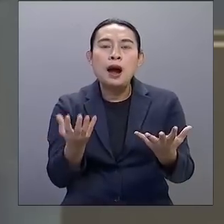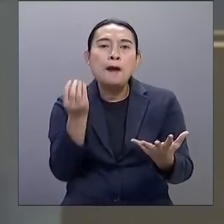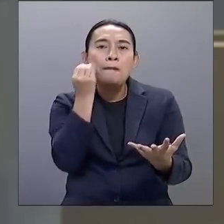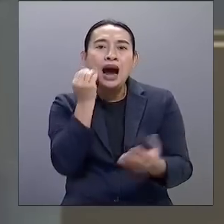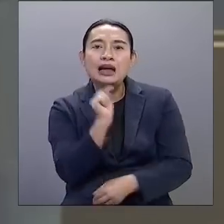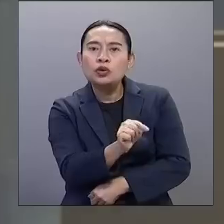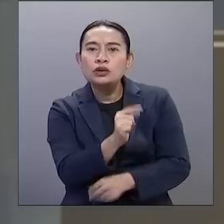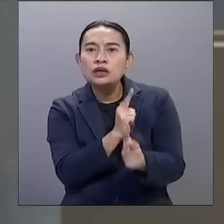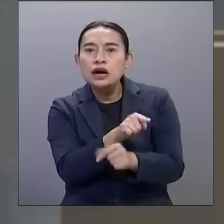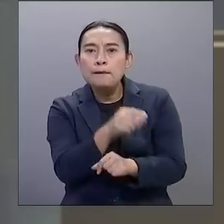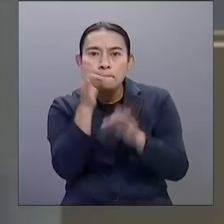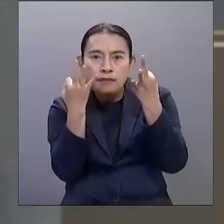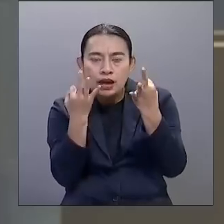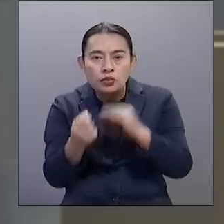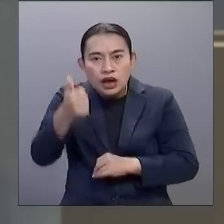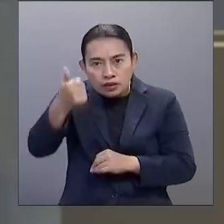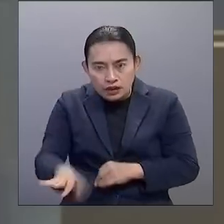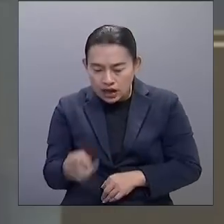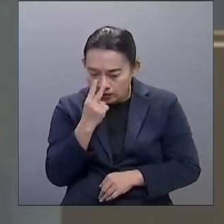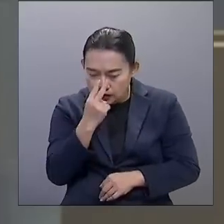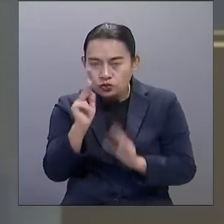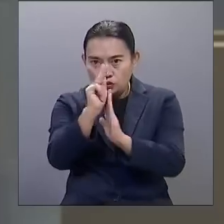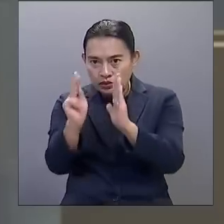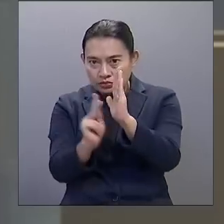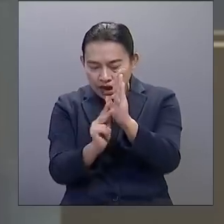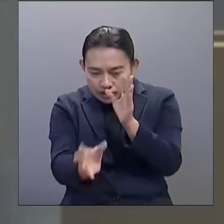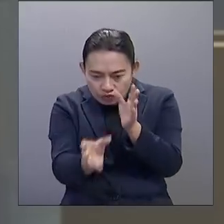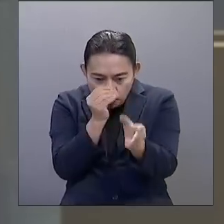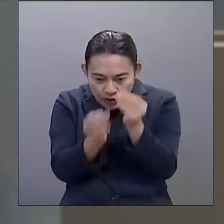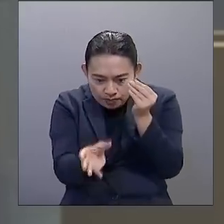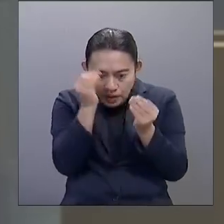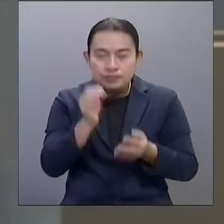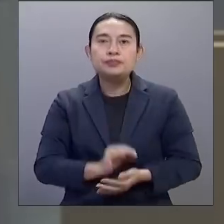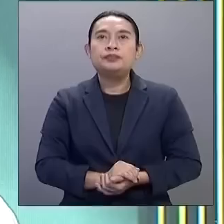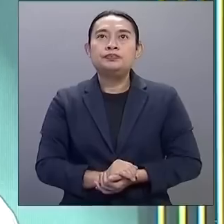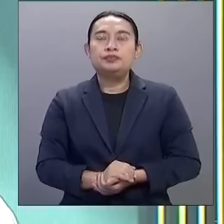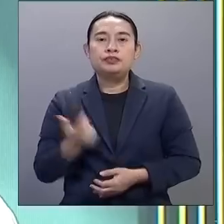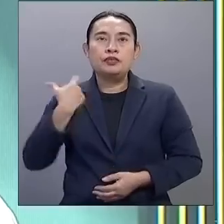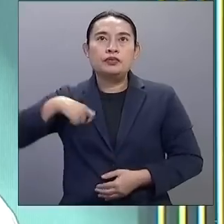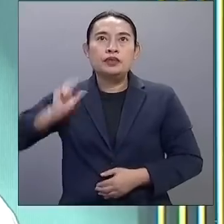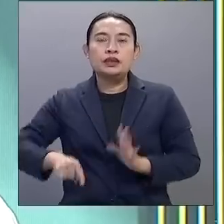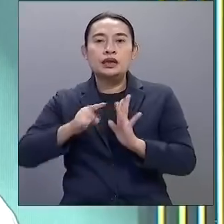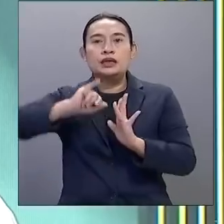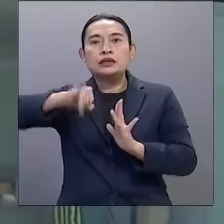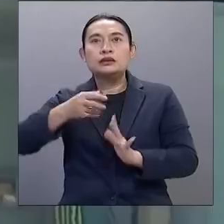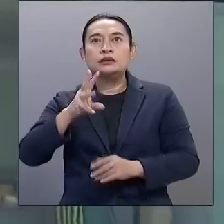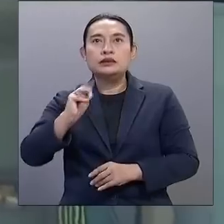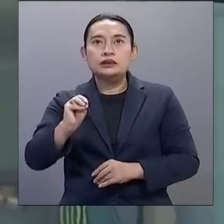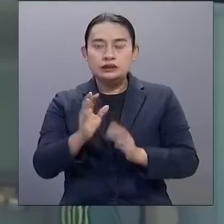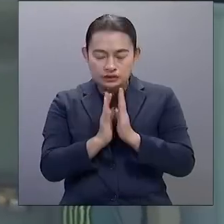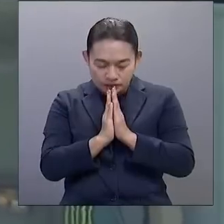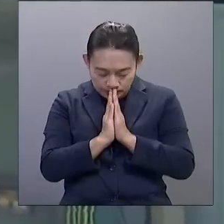คนที่เลี้ยงแมวได้หรือเปล่าอ่ะมาเรียนรู้ข้อกฎหมายตรงนี้ไปด้วยกันร่วมในรายการนะคะกับทนายเจมส์นิติธรแก้วโตพี่เจมส์สวัสดี สวัสดีครับพี่เ